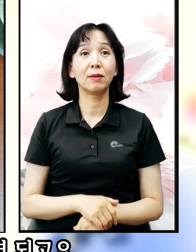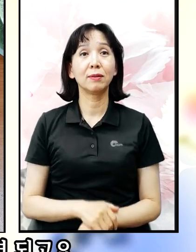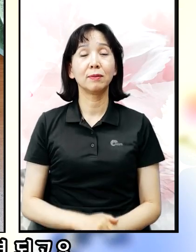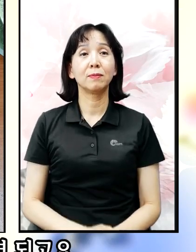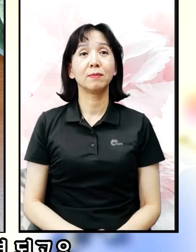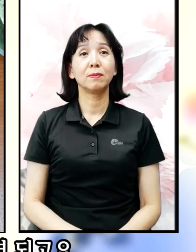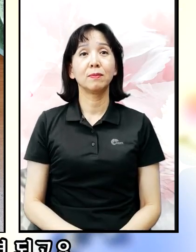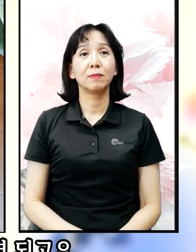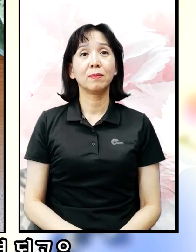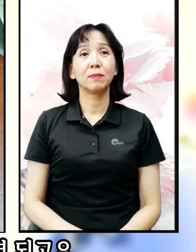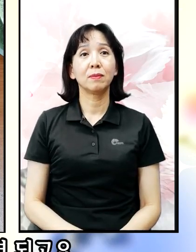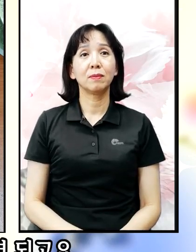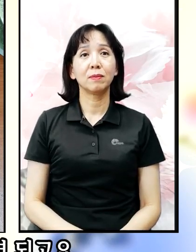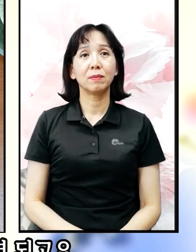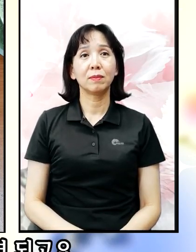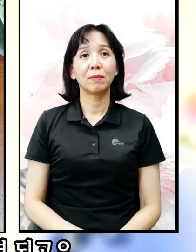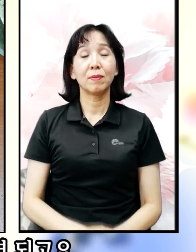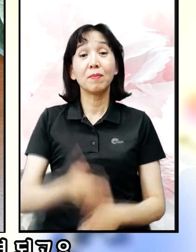그리고